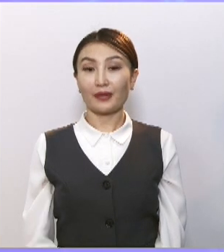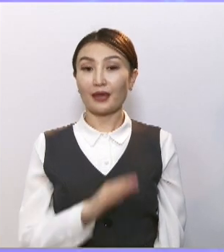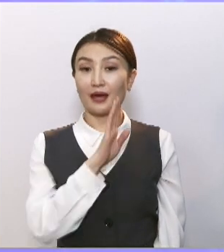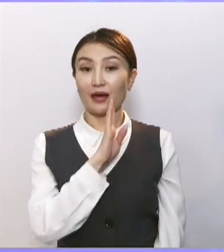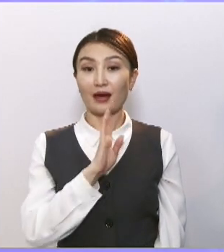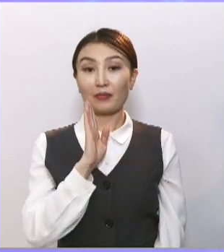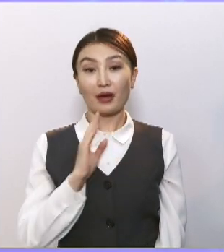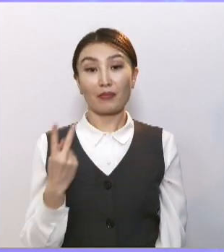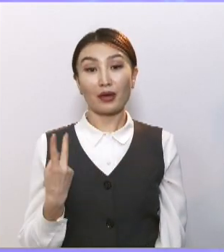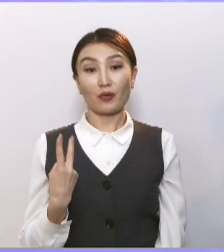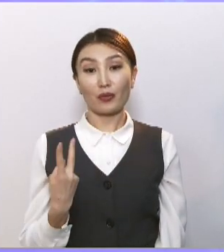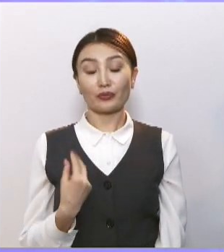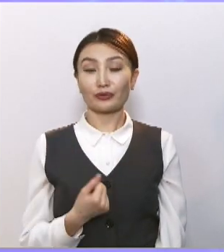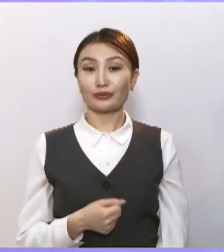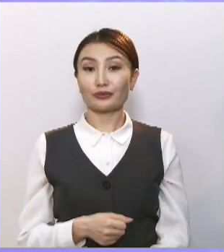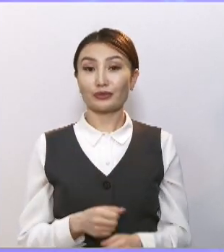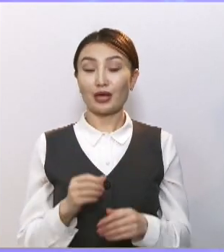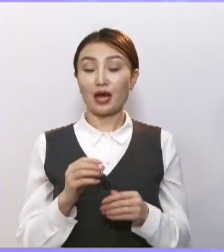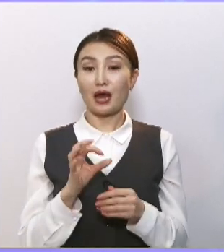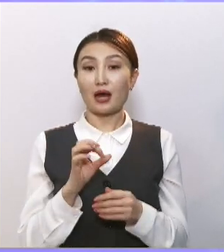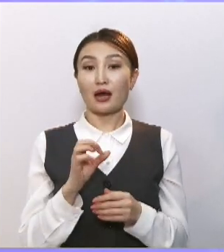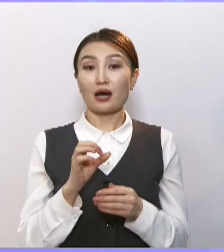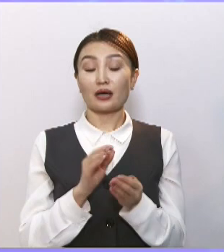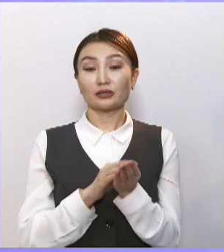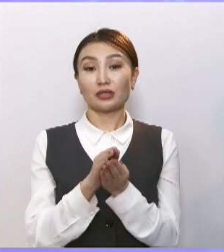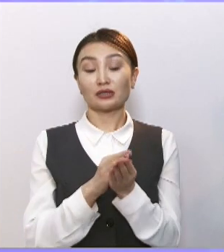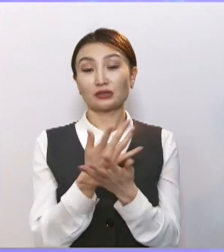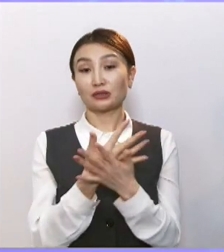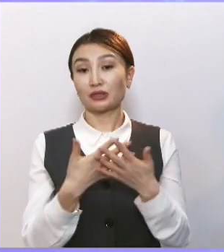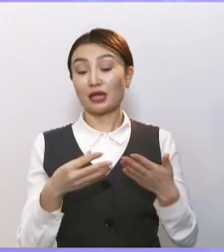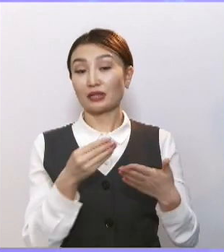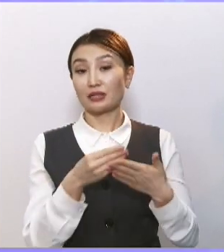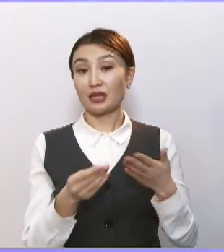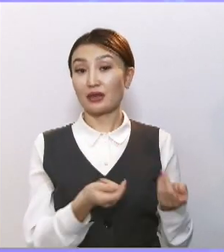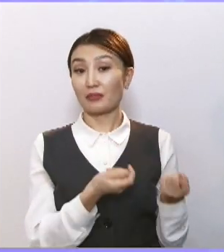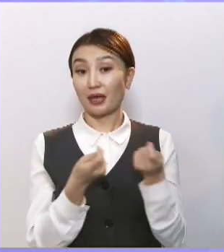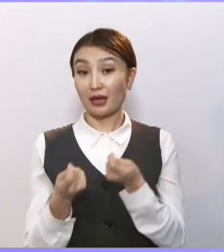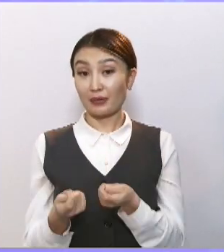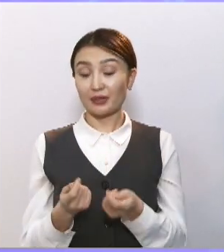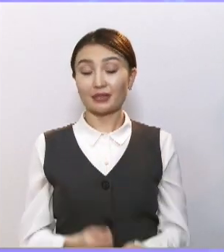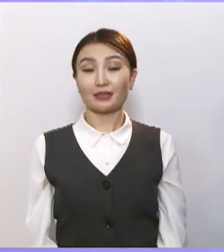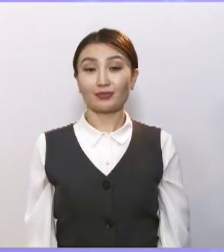Апам экөөбүз жашылчаларды сатып келебиз.